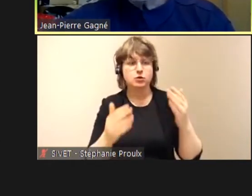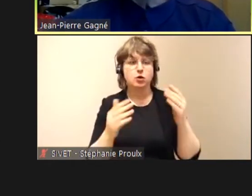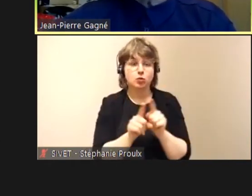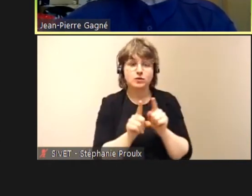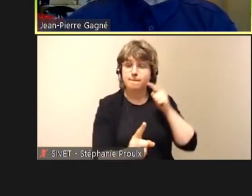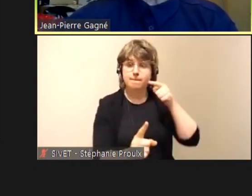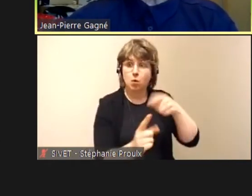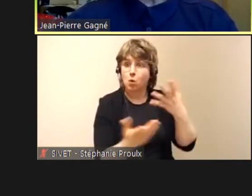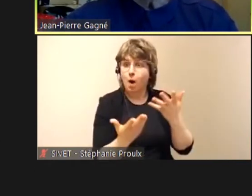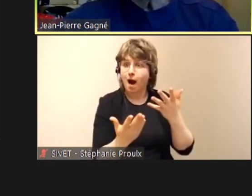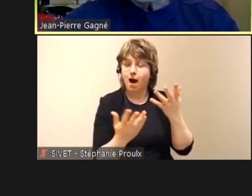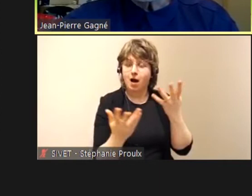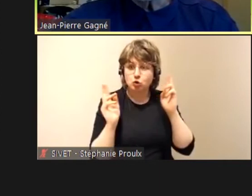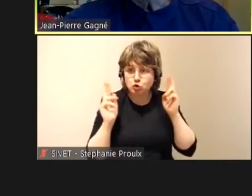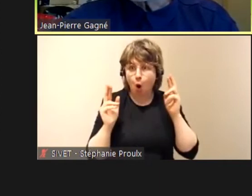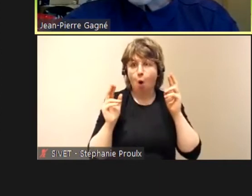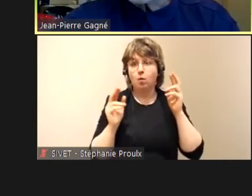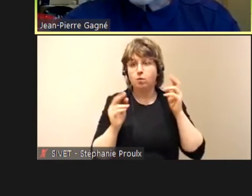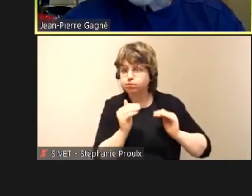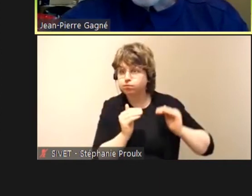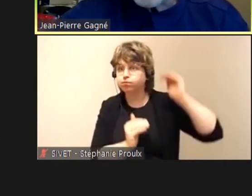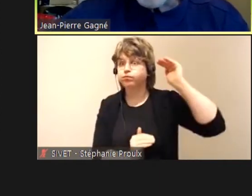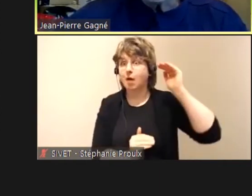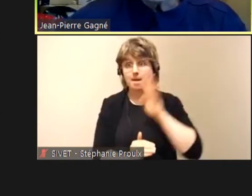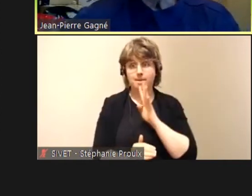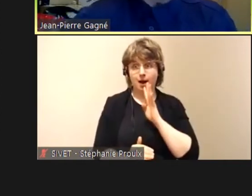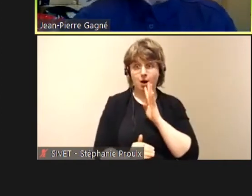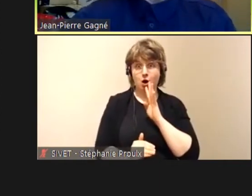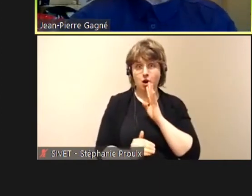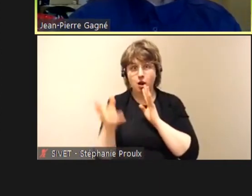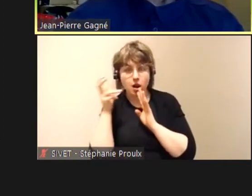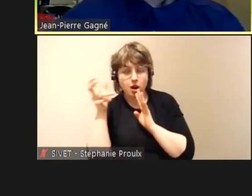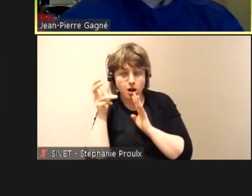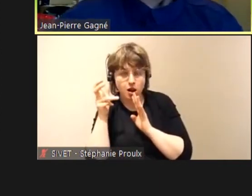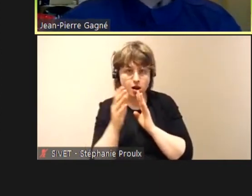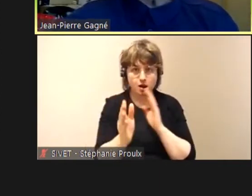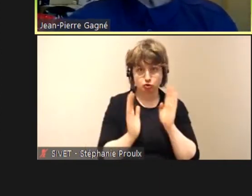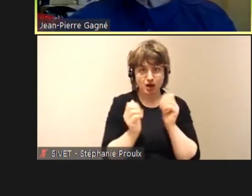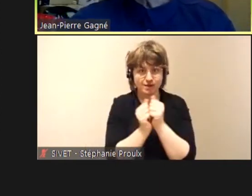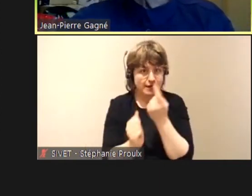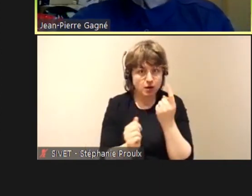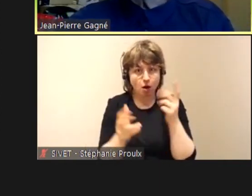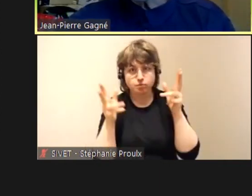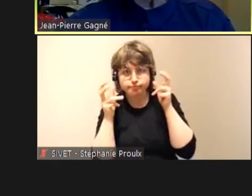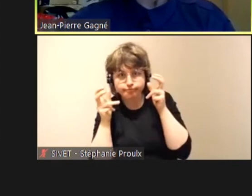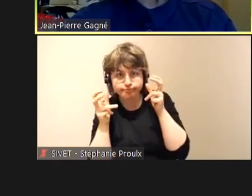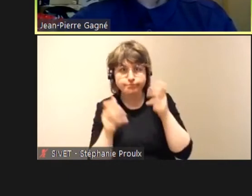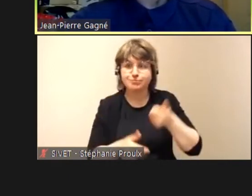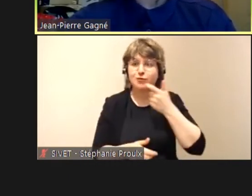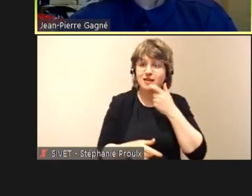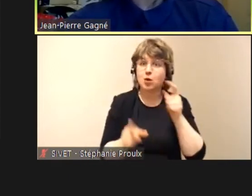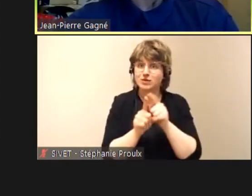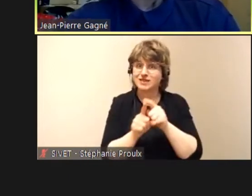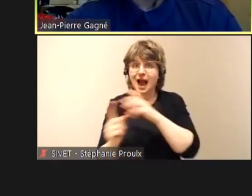les sons. Alors, ils vont amplifier les sons de la parole pour qu'on comprenne mieux. Ils vont amplifier les sons de l'environnement pour qu'on